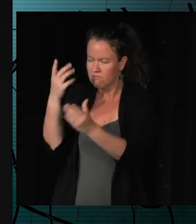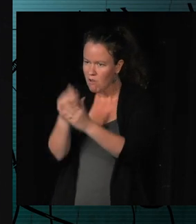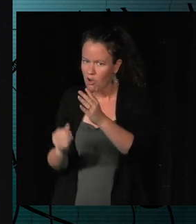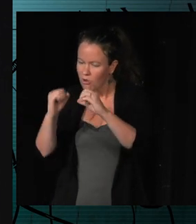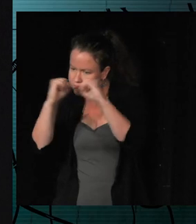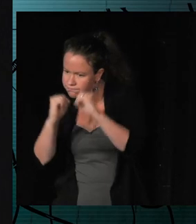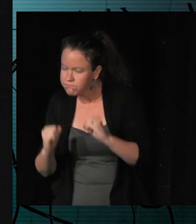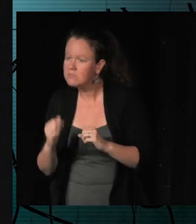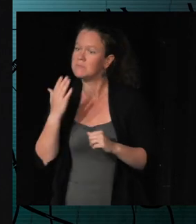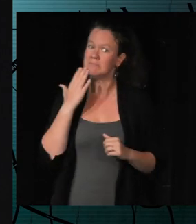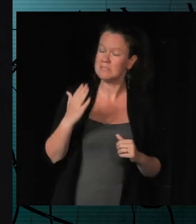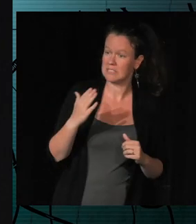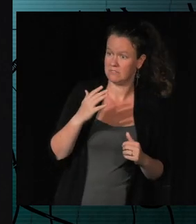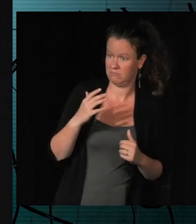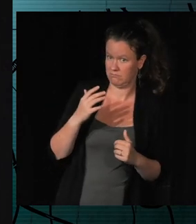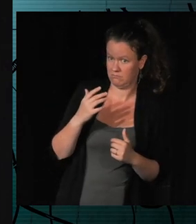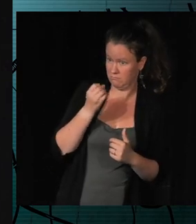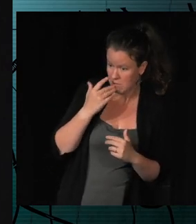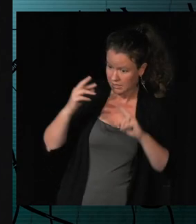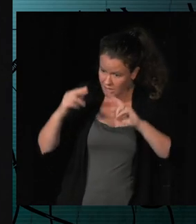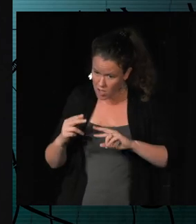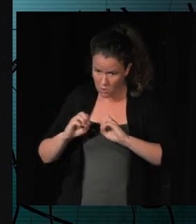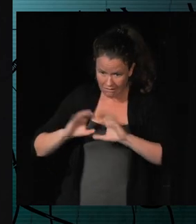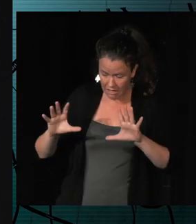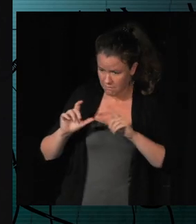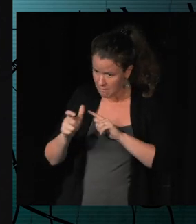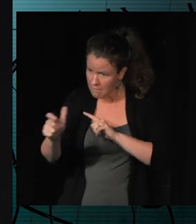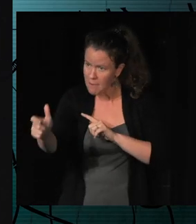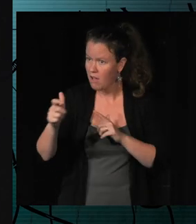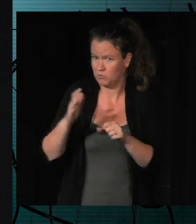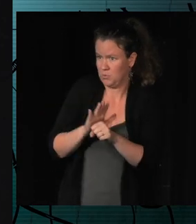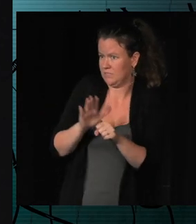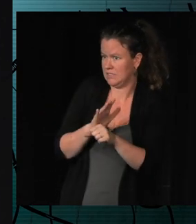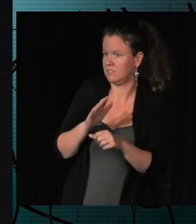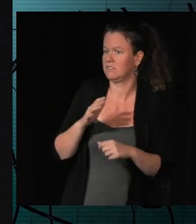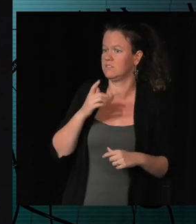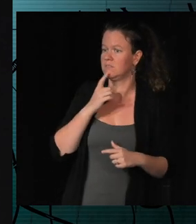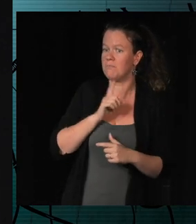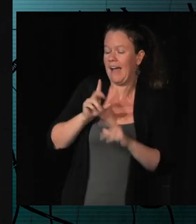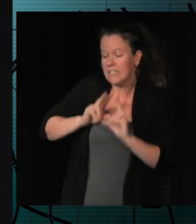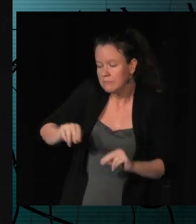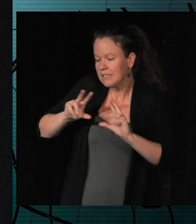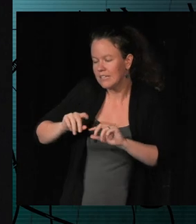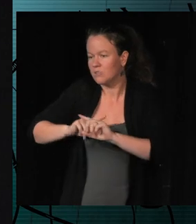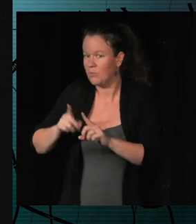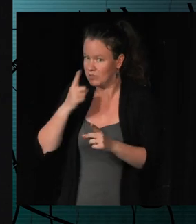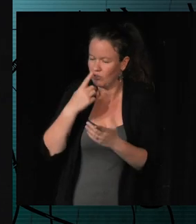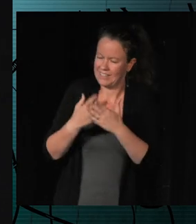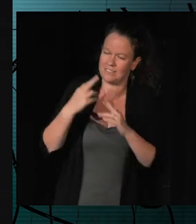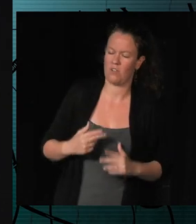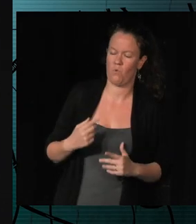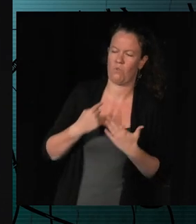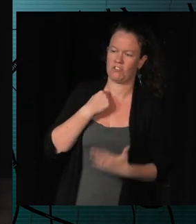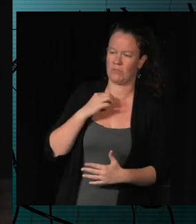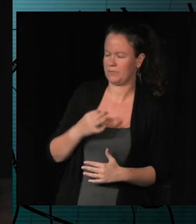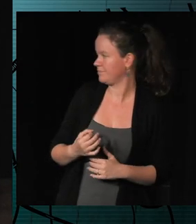fait ça c'est déjà suffisamment riche pour pas avoir besoin de juste raconter l'histoire en la développant derrière c'est vraiment une autre manière de de procéder après il y a aussi un autre problème